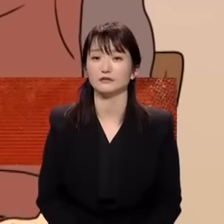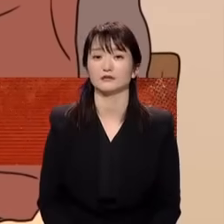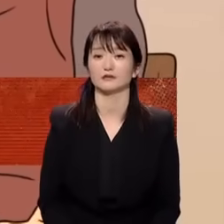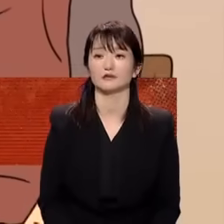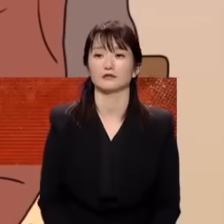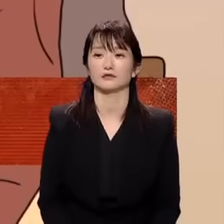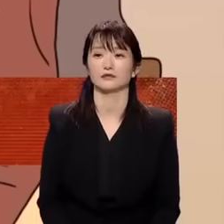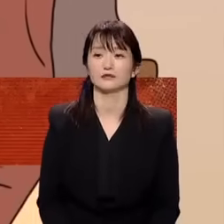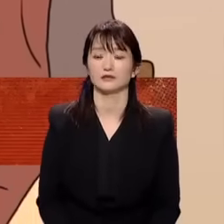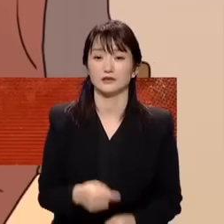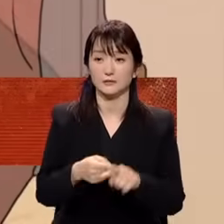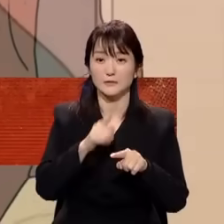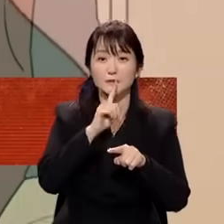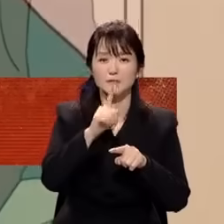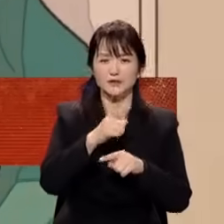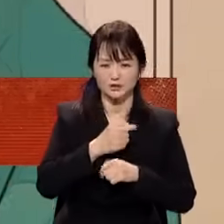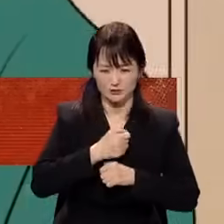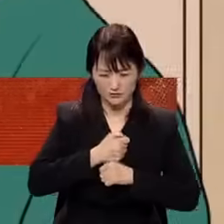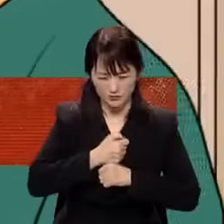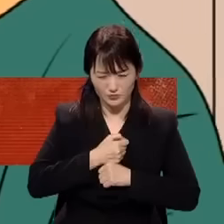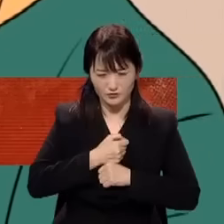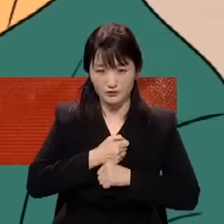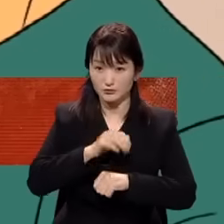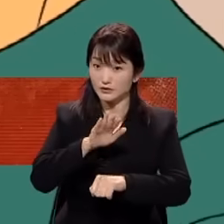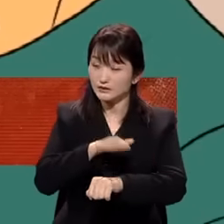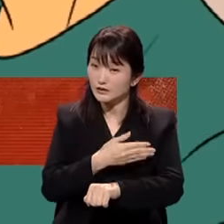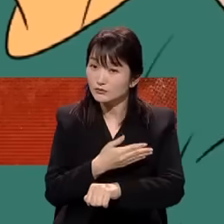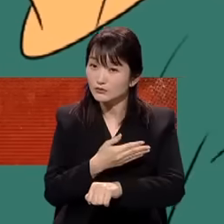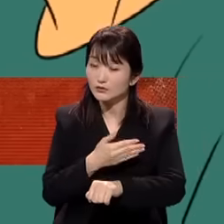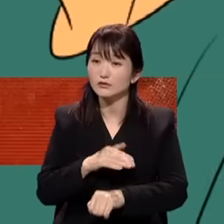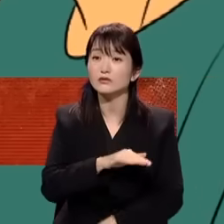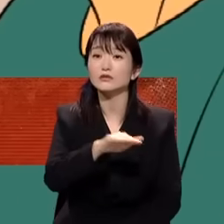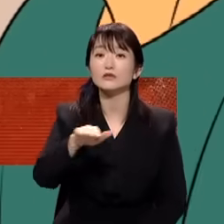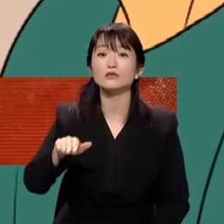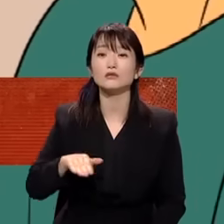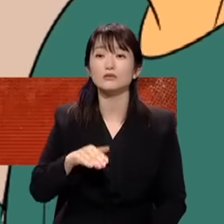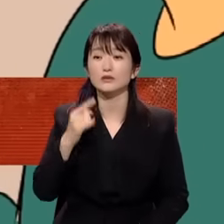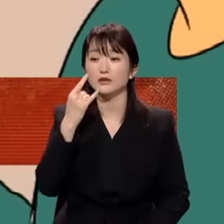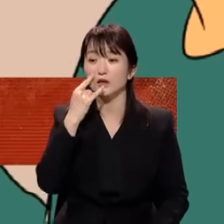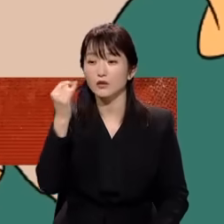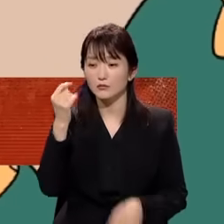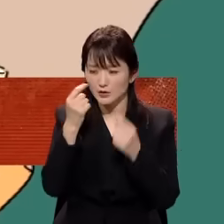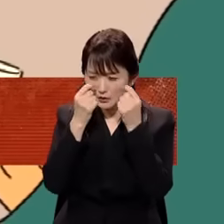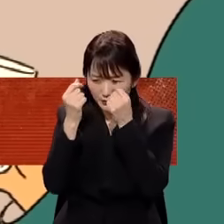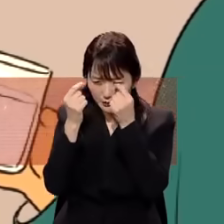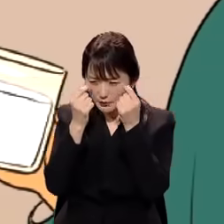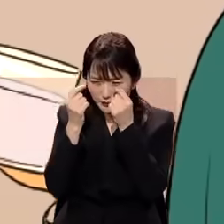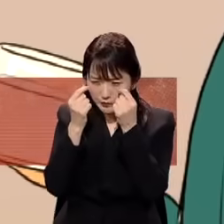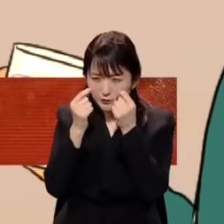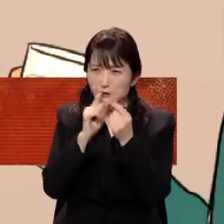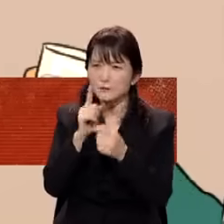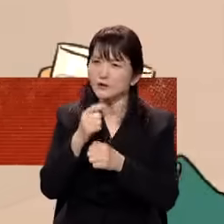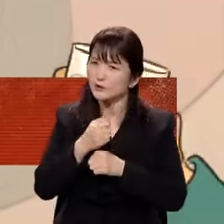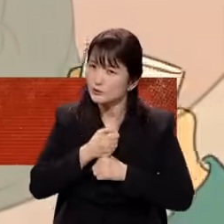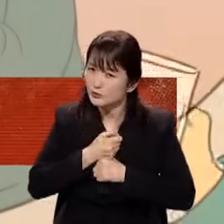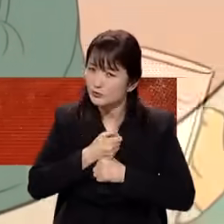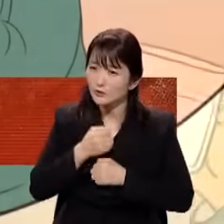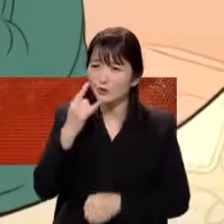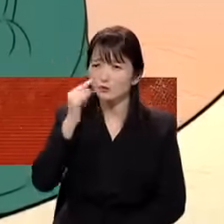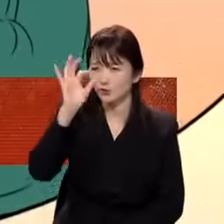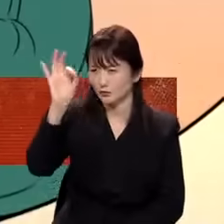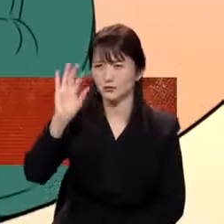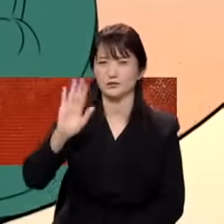더해서 반말 조심하라는 얘기를 한 게 잘못이다. 우리가 왜 엄마 눈치를 보며 말 조심해야 하냐. 엄마 안 볼